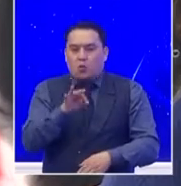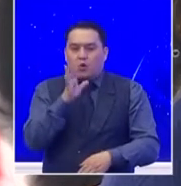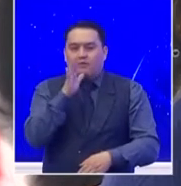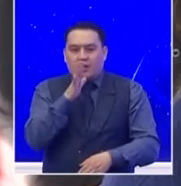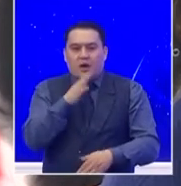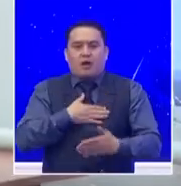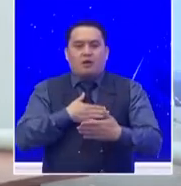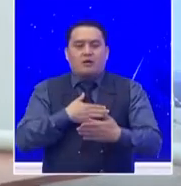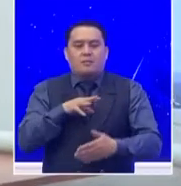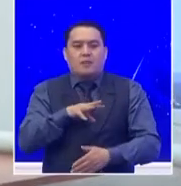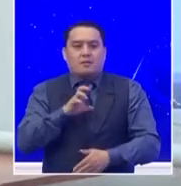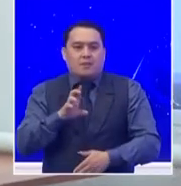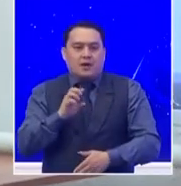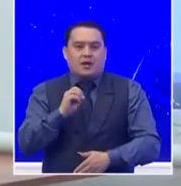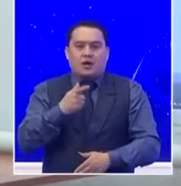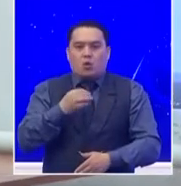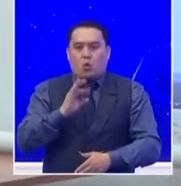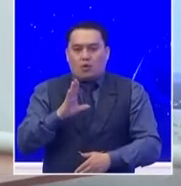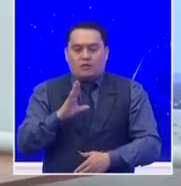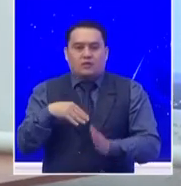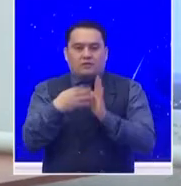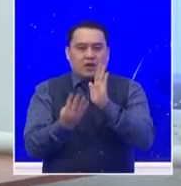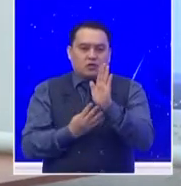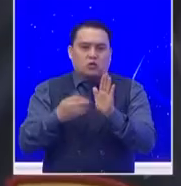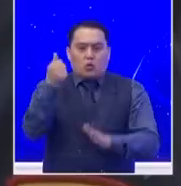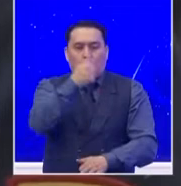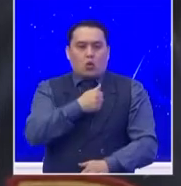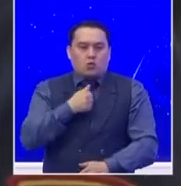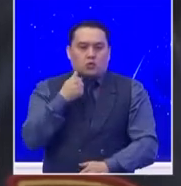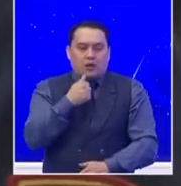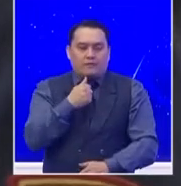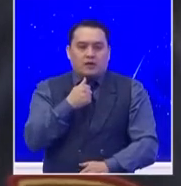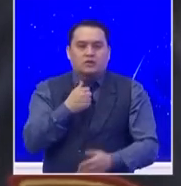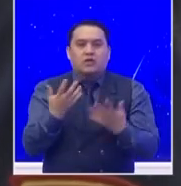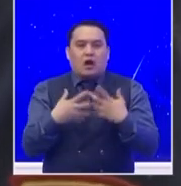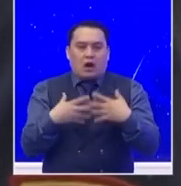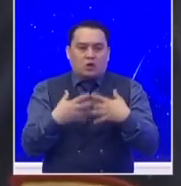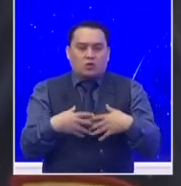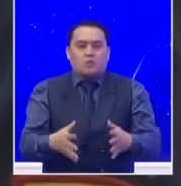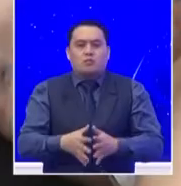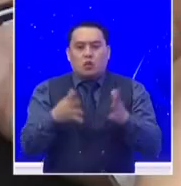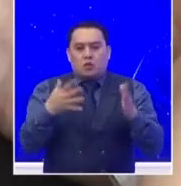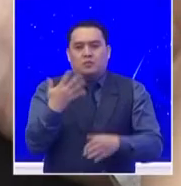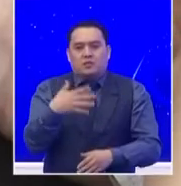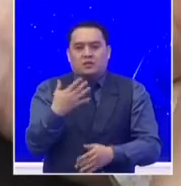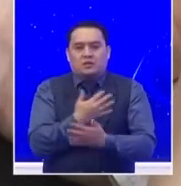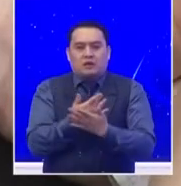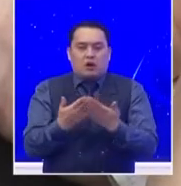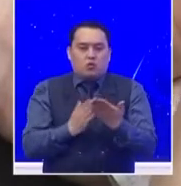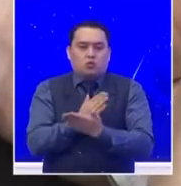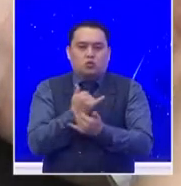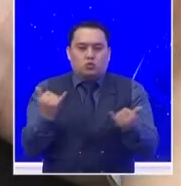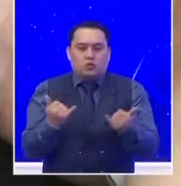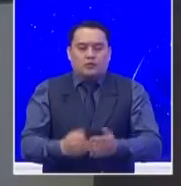Напомним, мобильное приложение ЕГОВ запущено в 2019 году. На сегодняшний день оно насчитывает уже более 50 наименований услуг